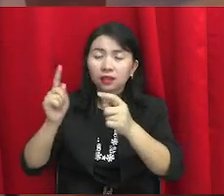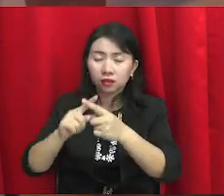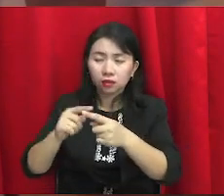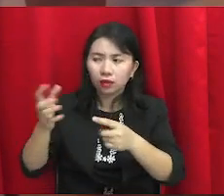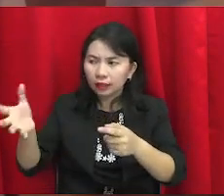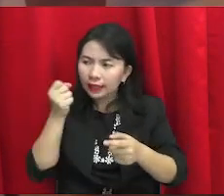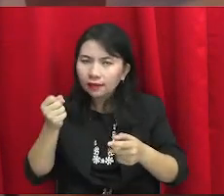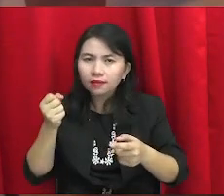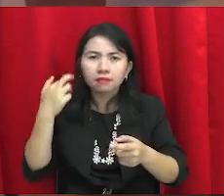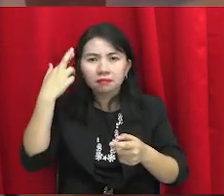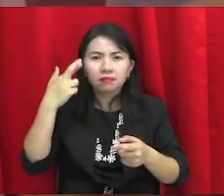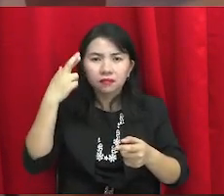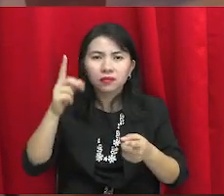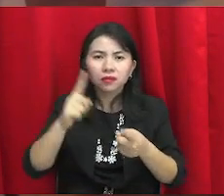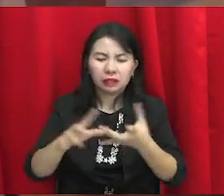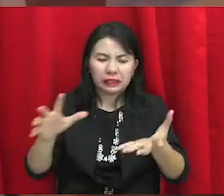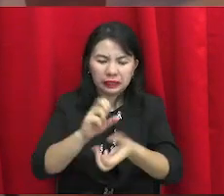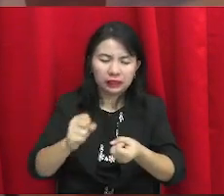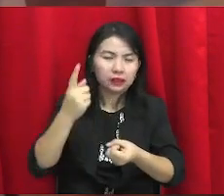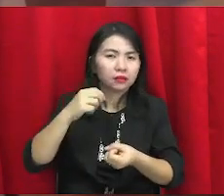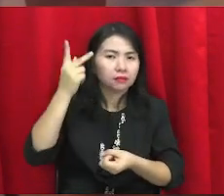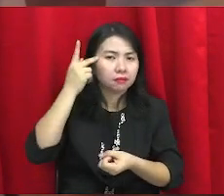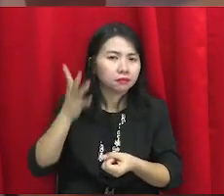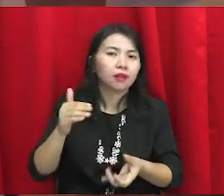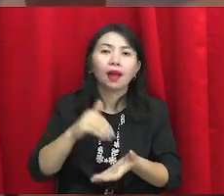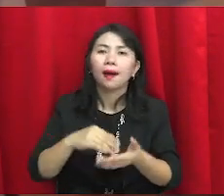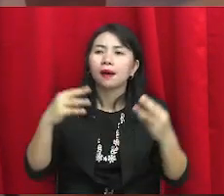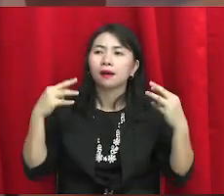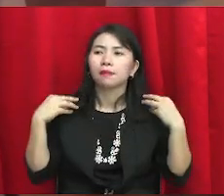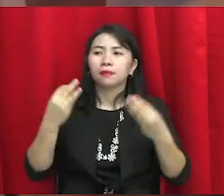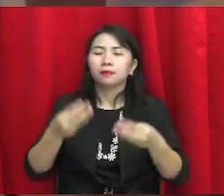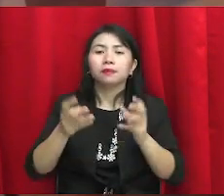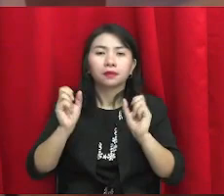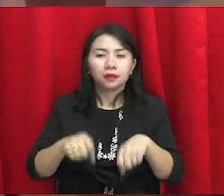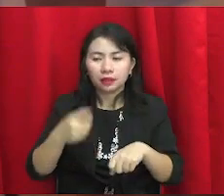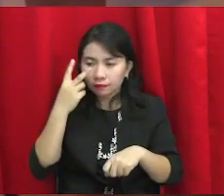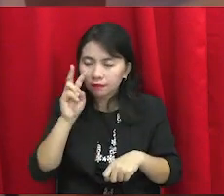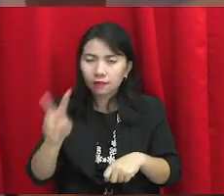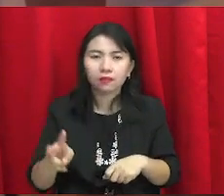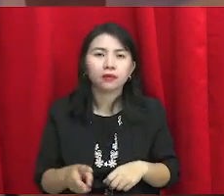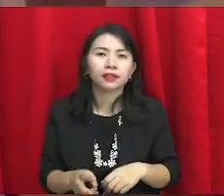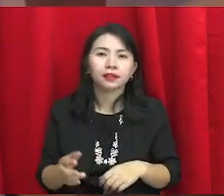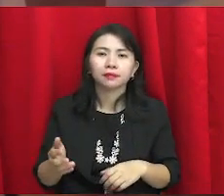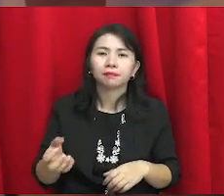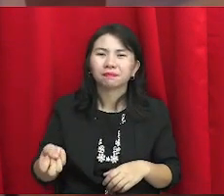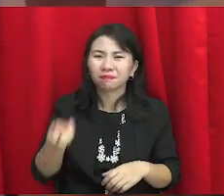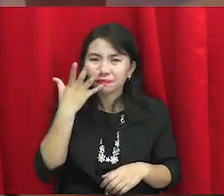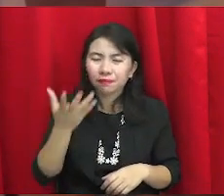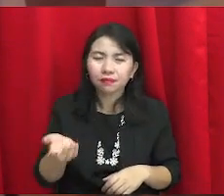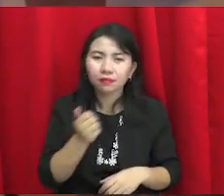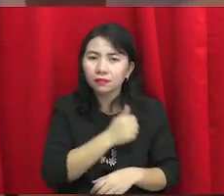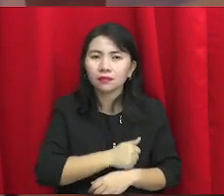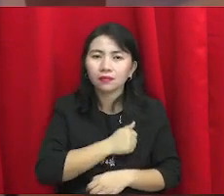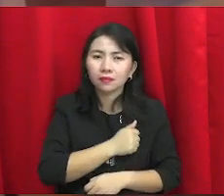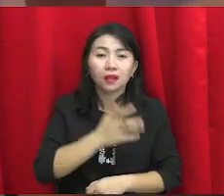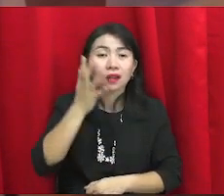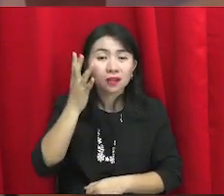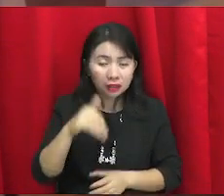telling you, laging ang miyembro, maraming makikita ang kasiraan ng pastor sapagkat ang pastor ay tao